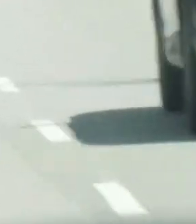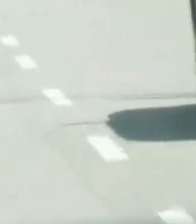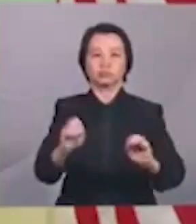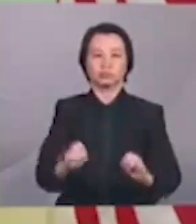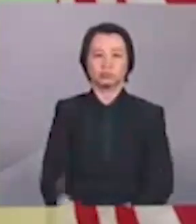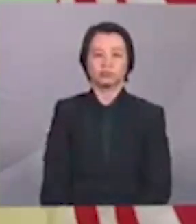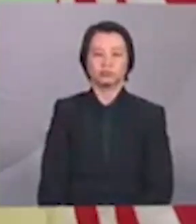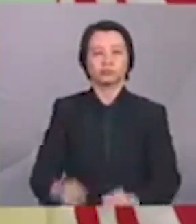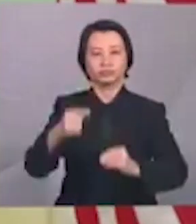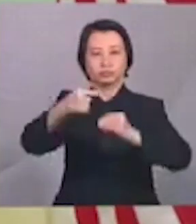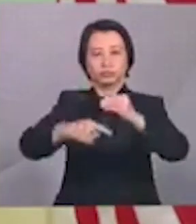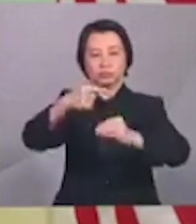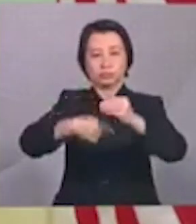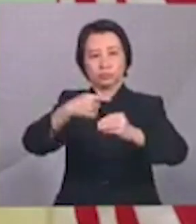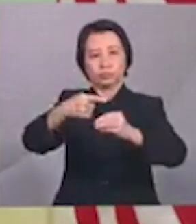Mengenai